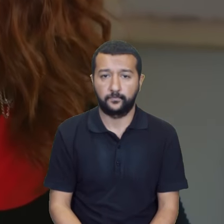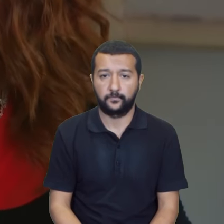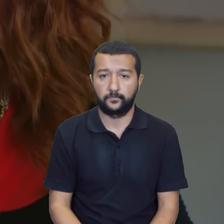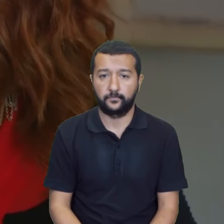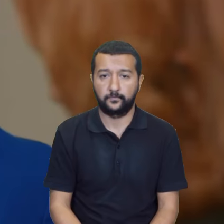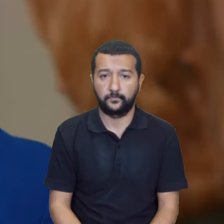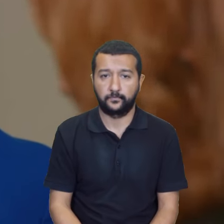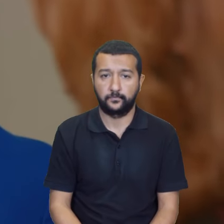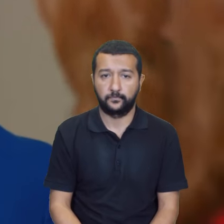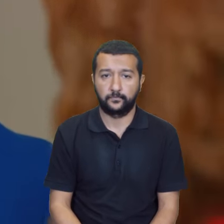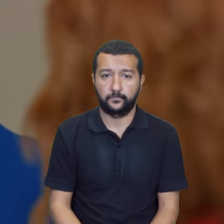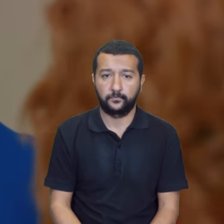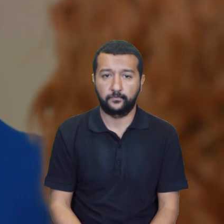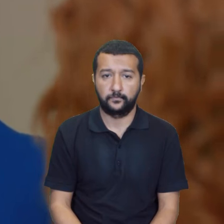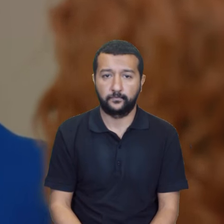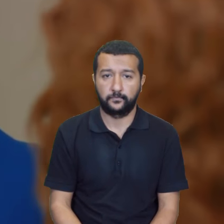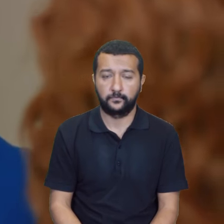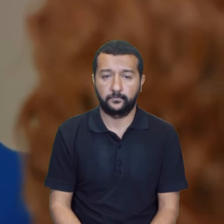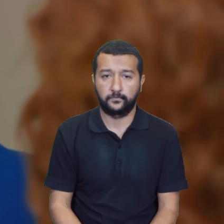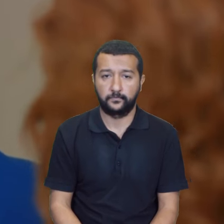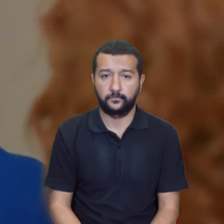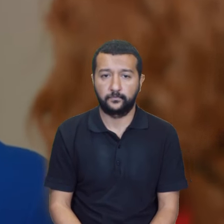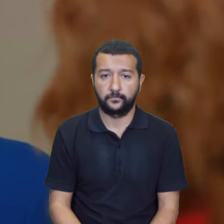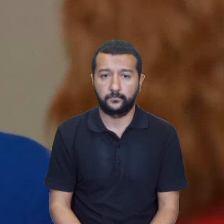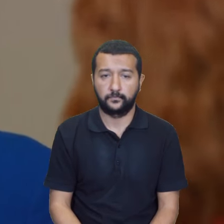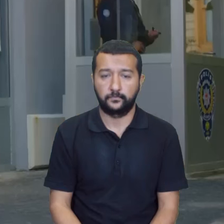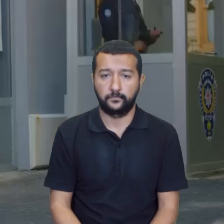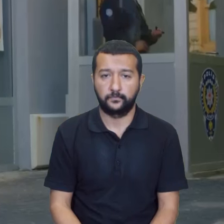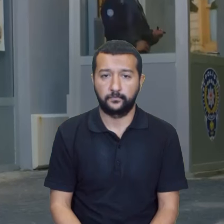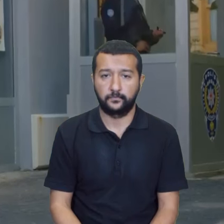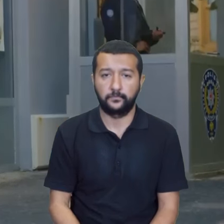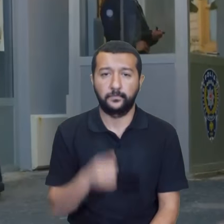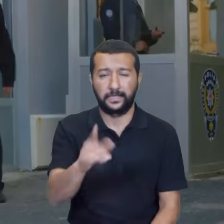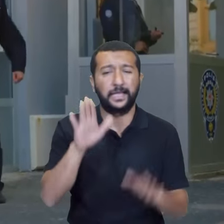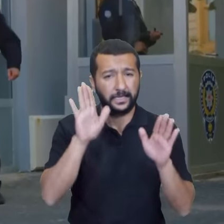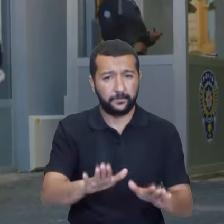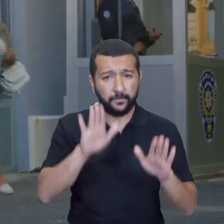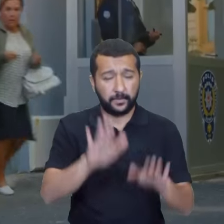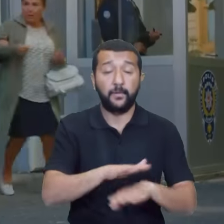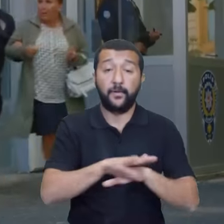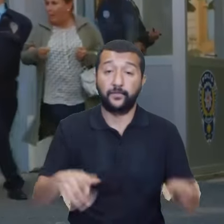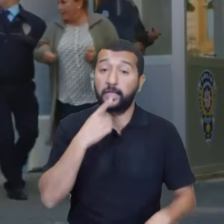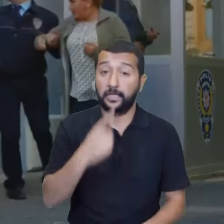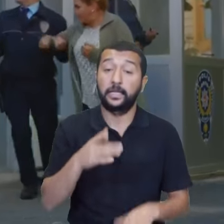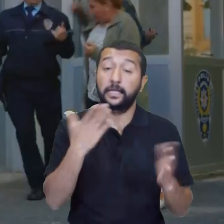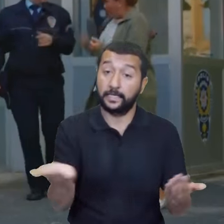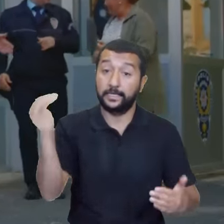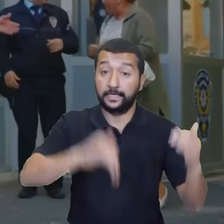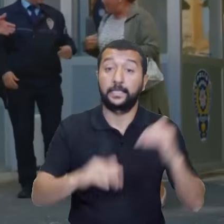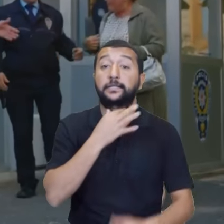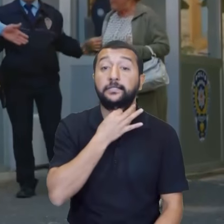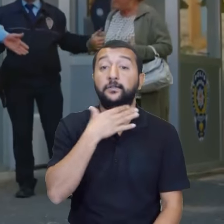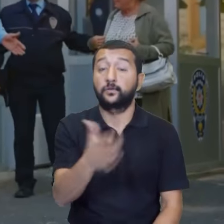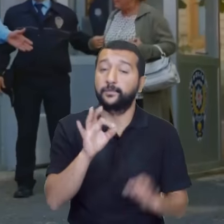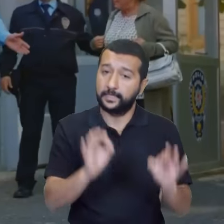Ayşen tereddütte. Şener göz ucuyla takip ediyor. Ya tamam. Evet, evet, ayağınıza